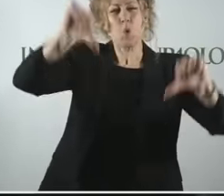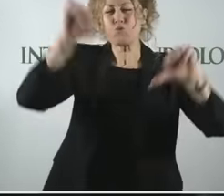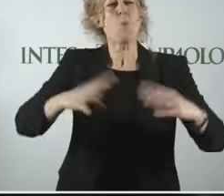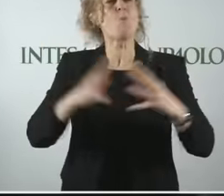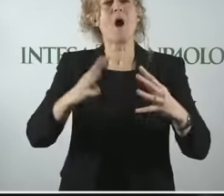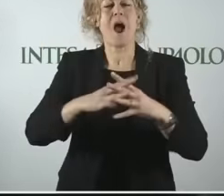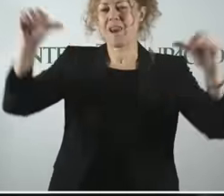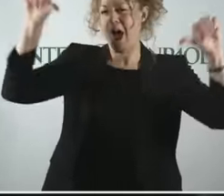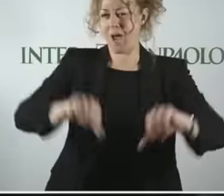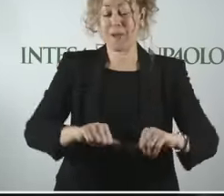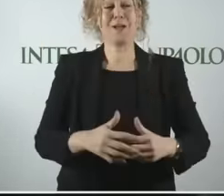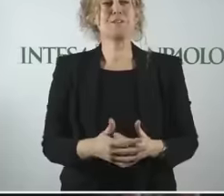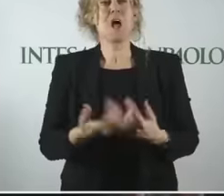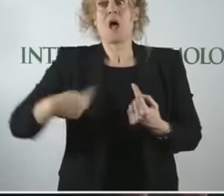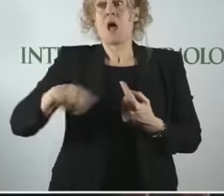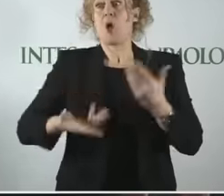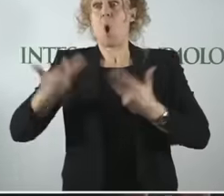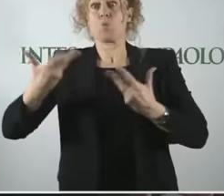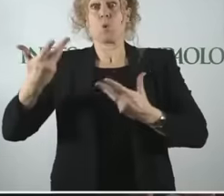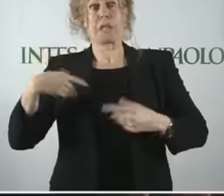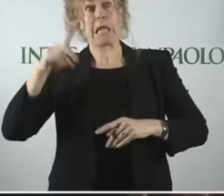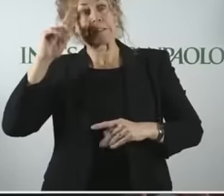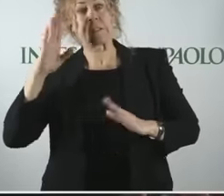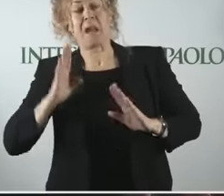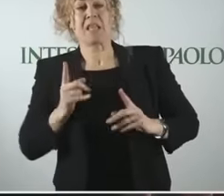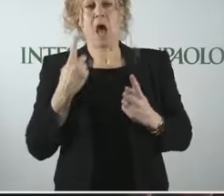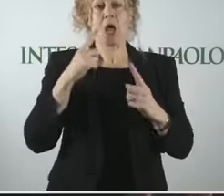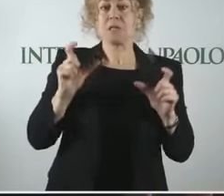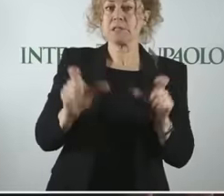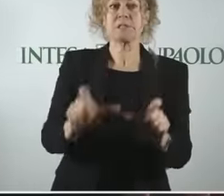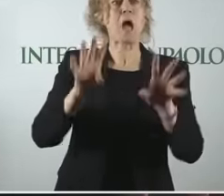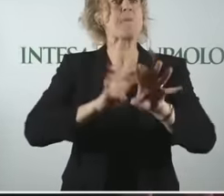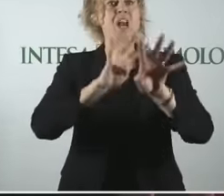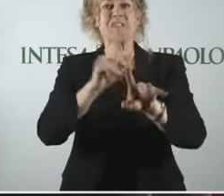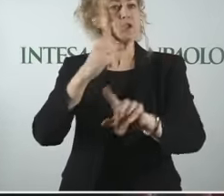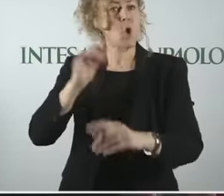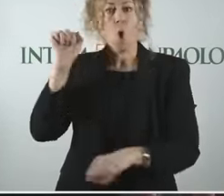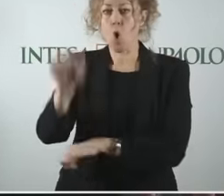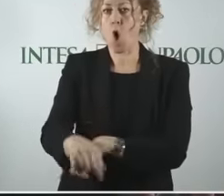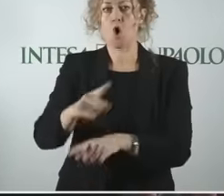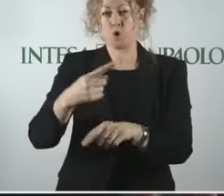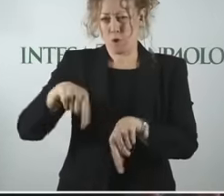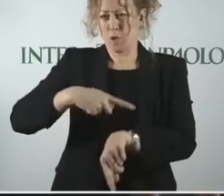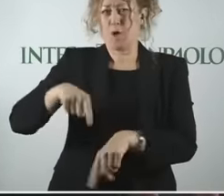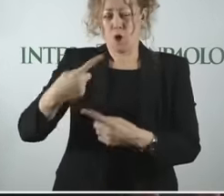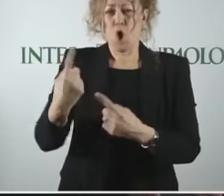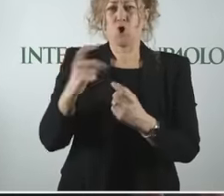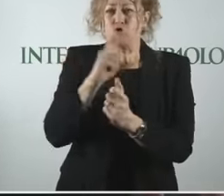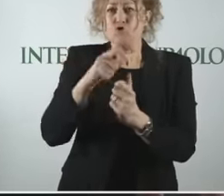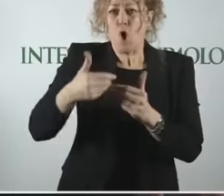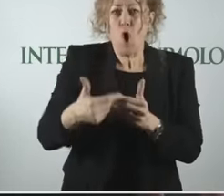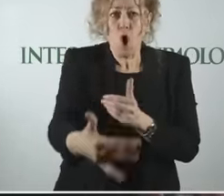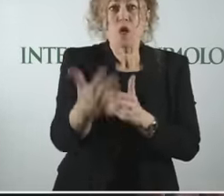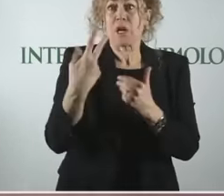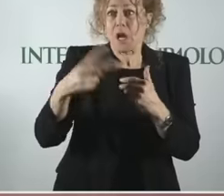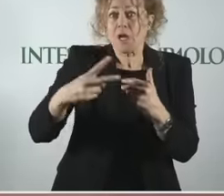quindi Naturalmente le autorità si preoccupano moltissimo le autorità reprimono con una certa violenza queste manifestazioni che durano parecchi giorni